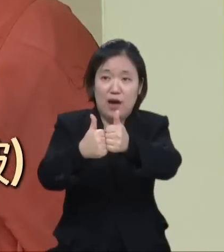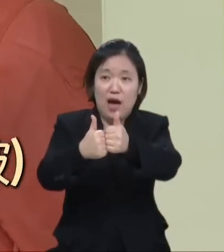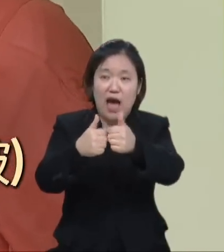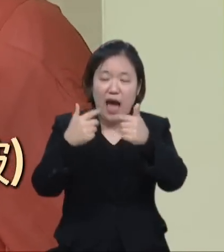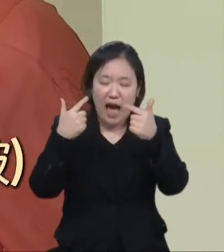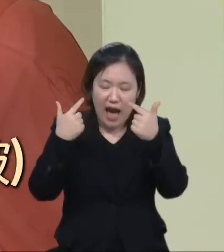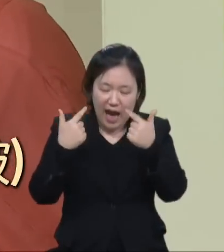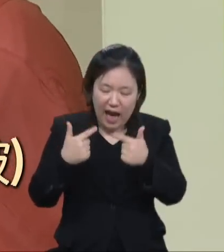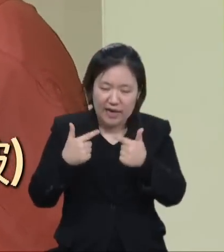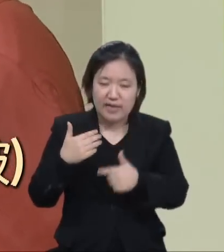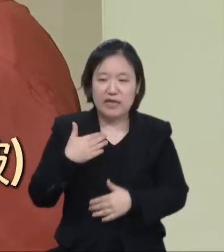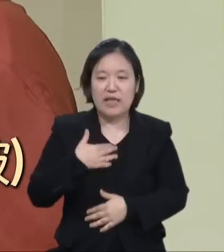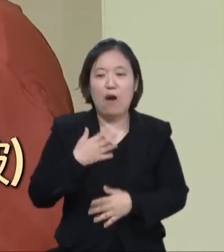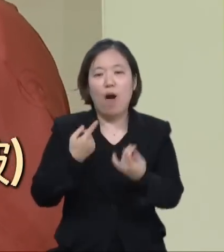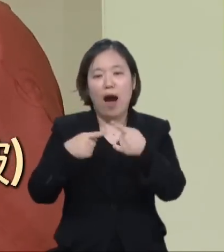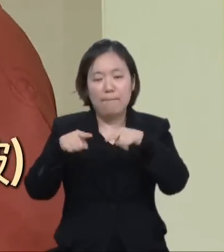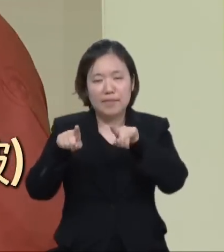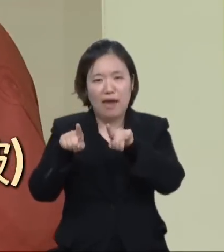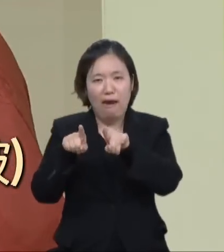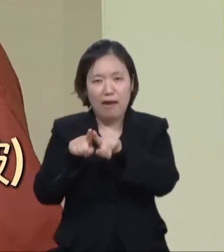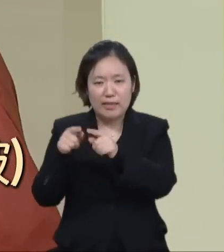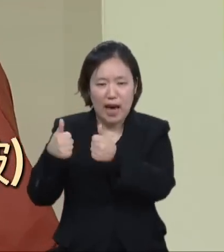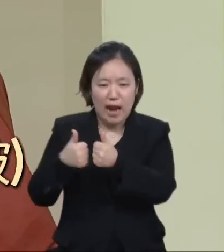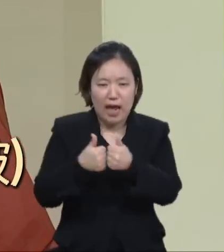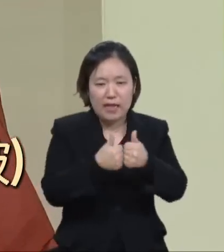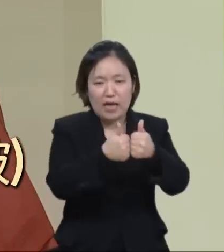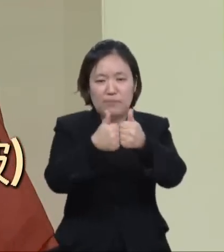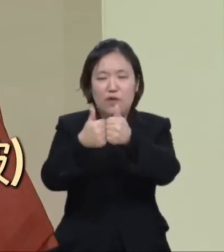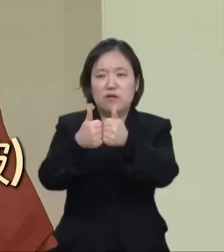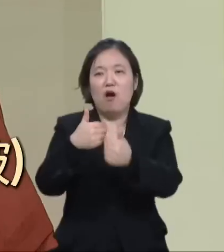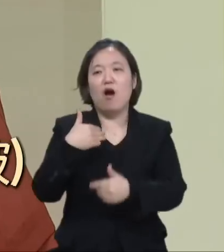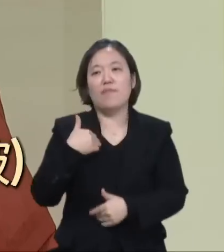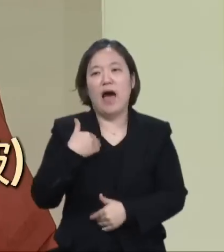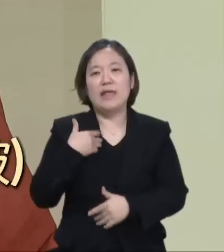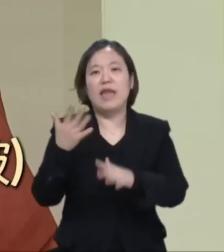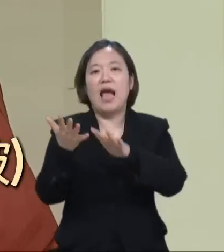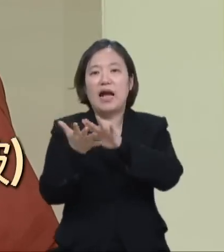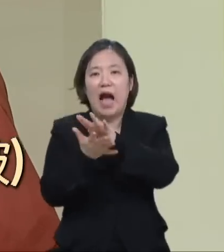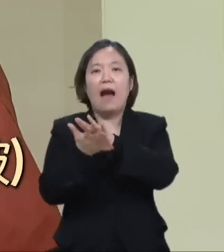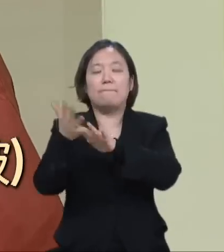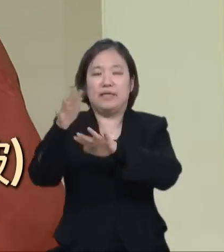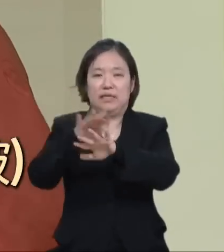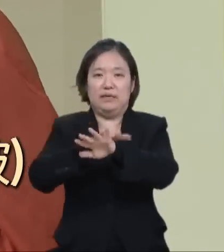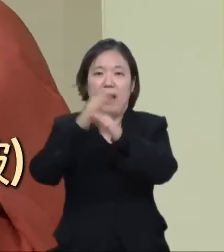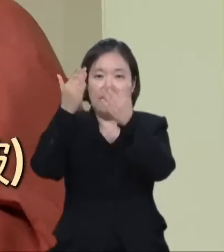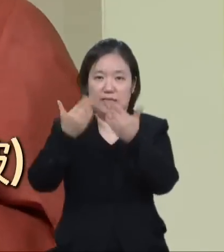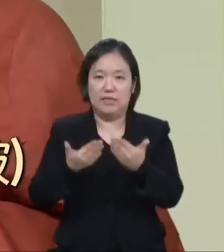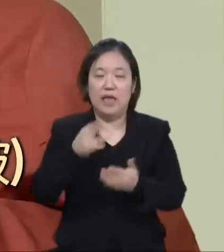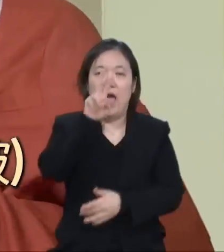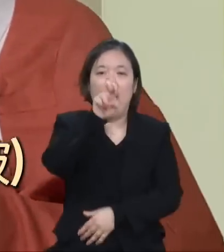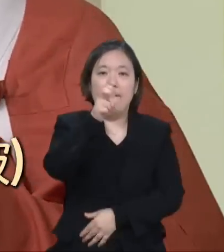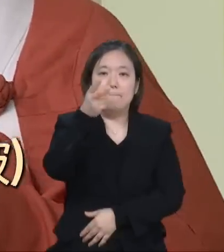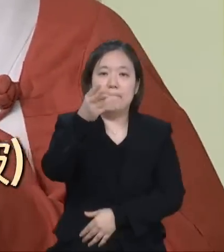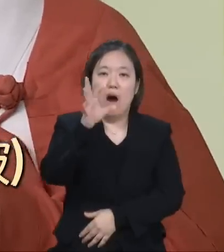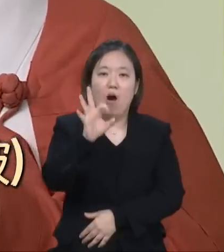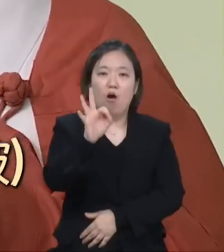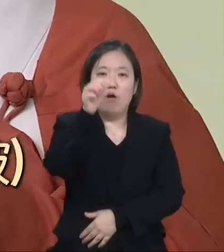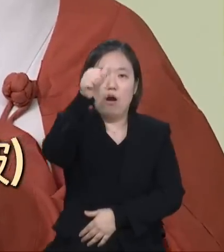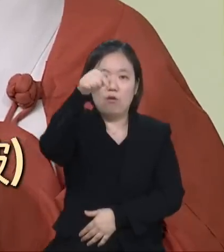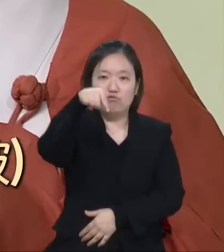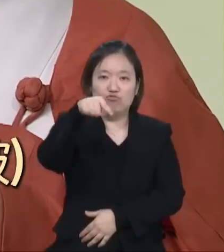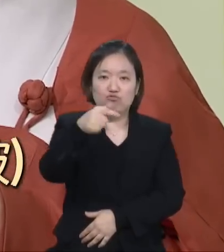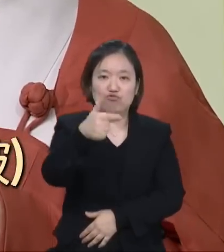은은하게 은은하게 보일 듯 보이지 않듯 보일락 말락 항상 나를